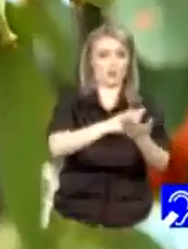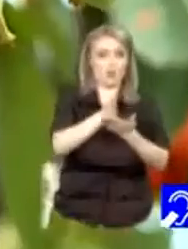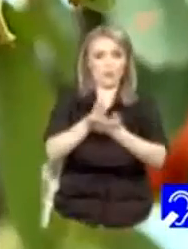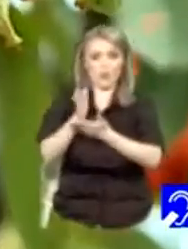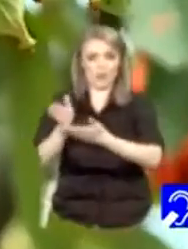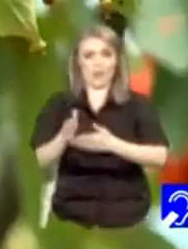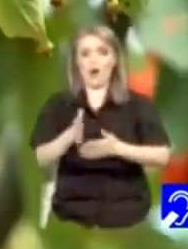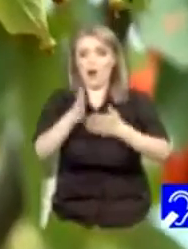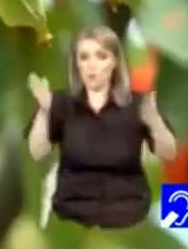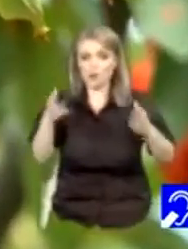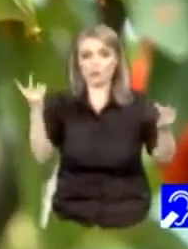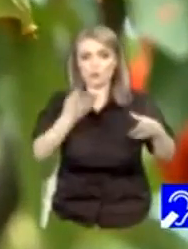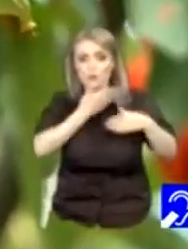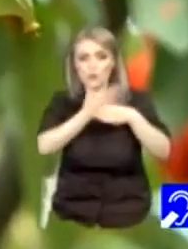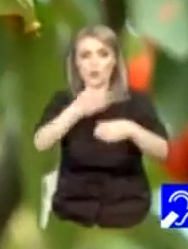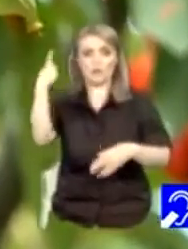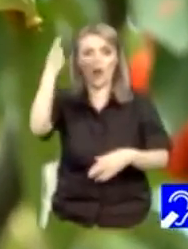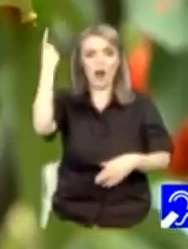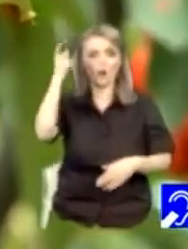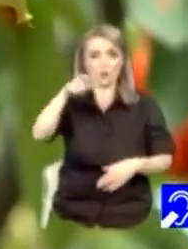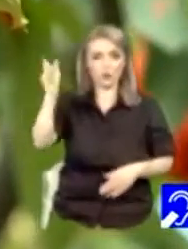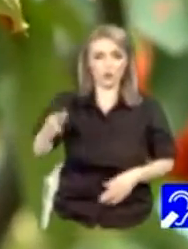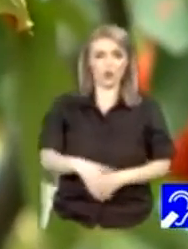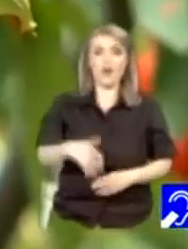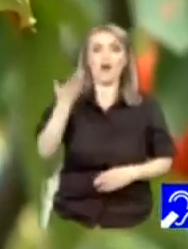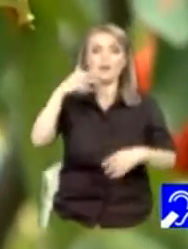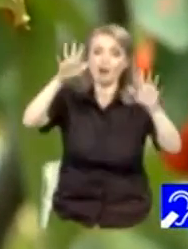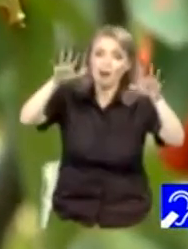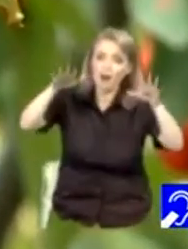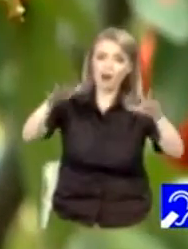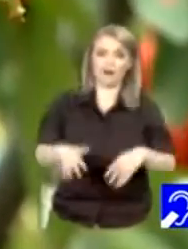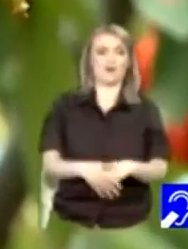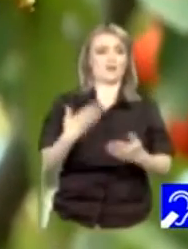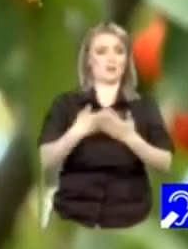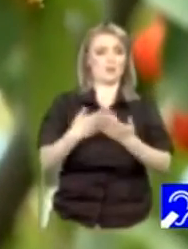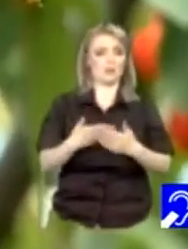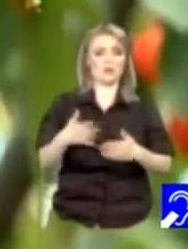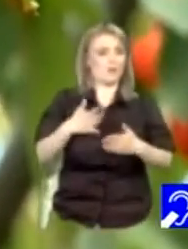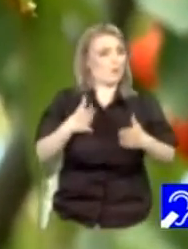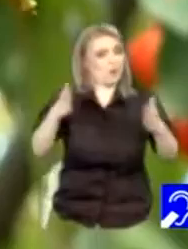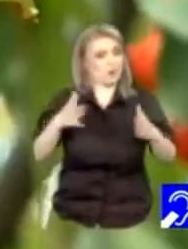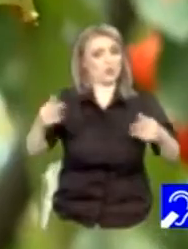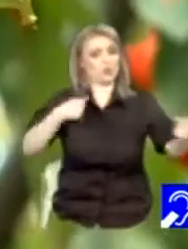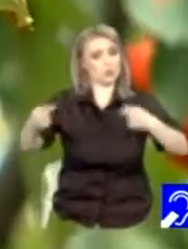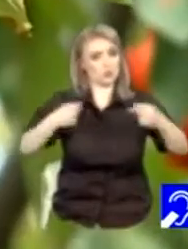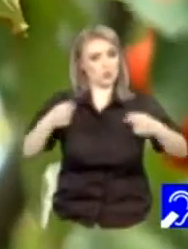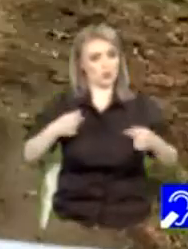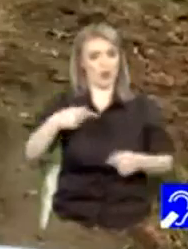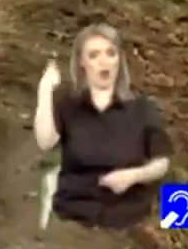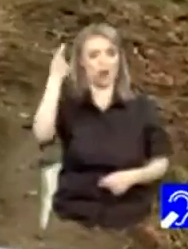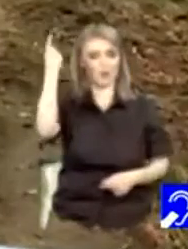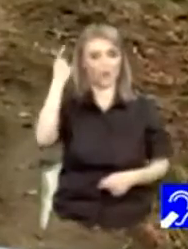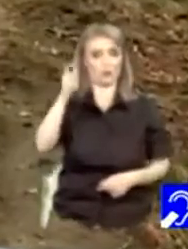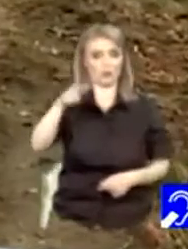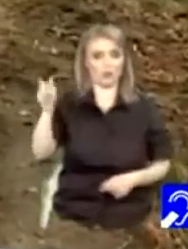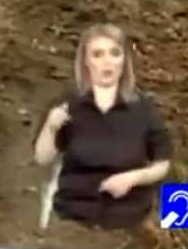după posibilitatea când vin timpurile ploioase, agricultorii rămân la zero. În mod special, cel mai tare suferă agricultorul.